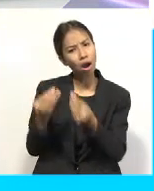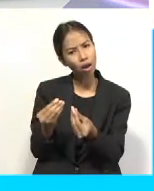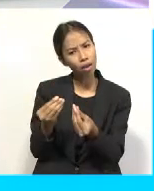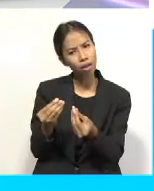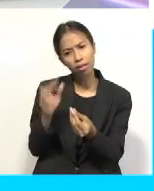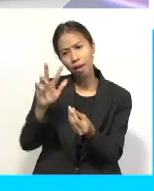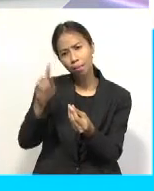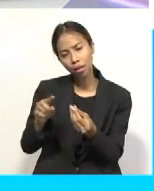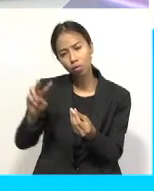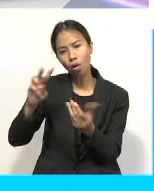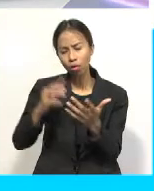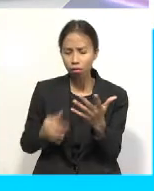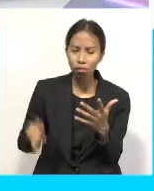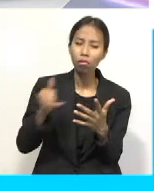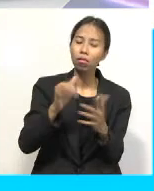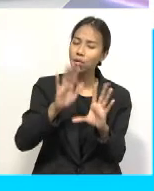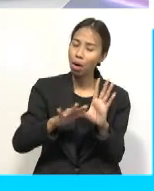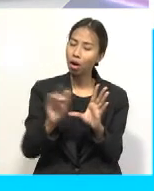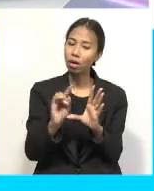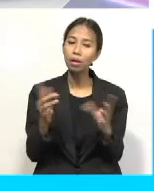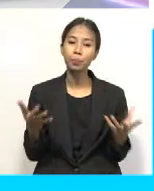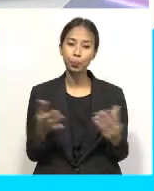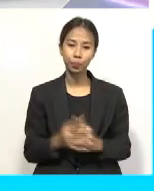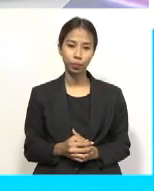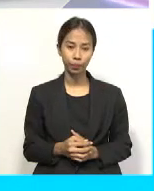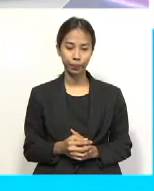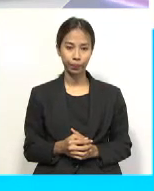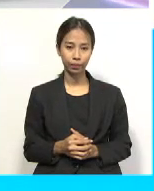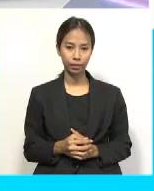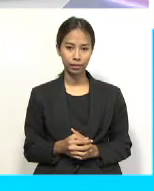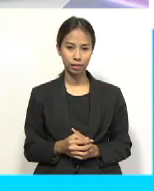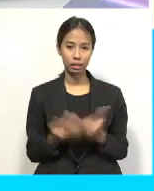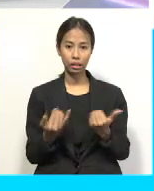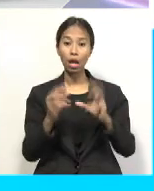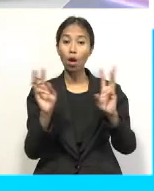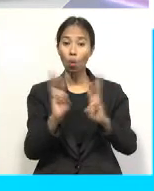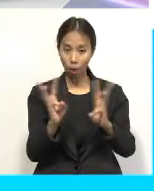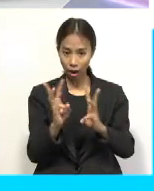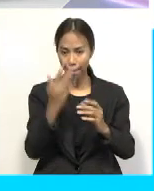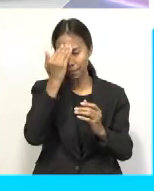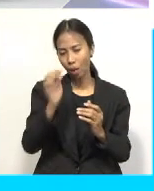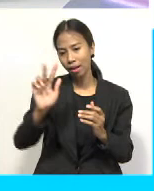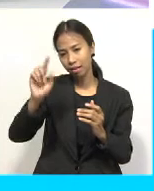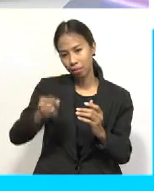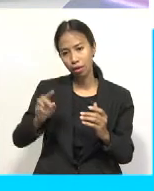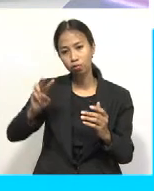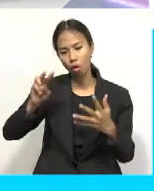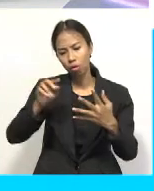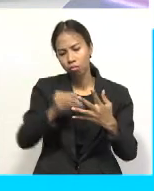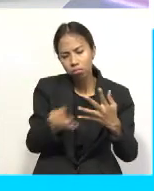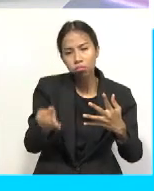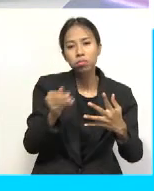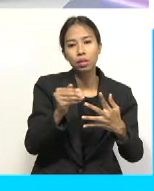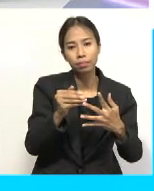ให้3/2เนี่ยดันขึ้นมาคะ เบื้องต้นเนี่ยคือจะเว้นว่างไว้เพื่อให้3/2ดันเข้ามาครับแต่คือปัญหาการ